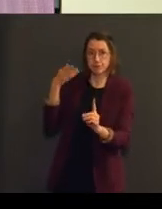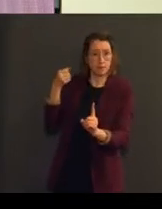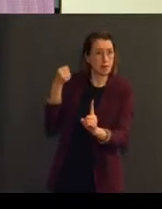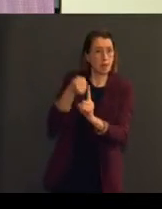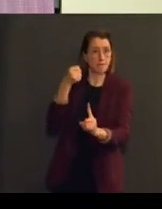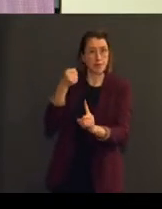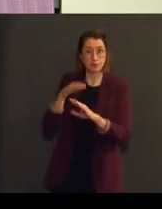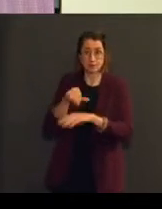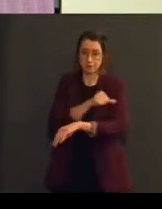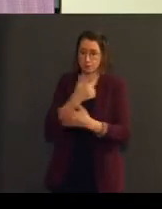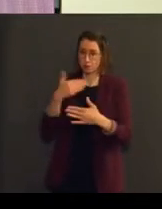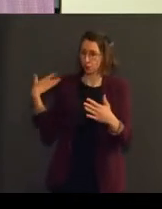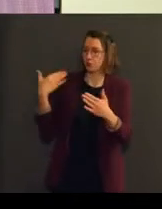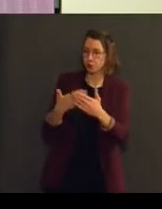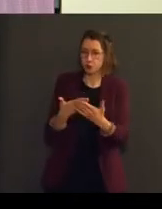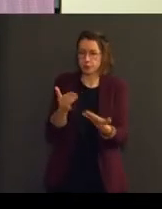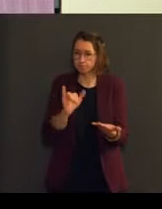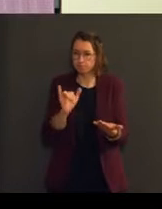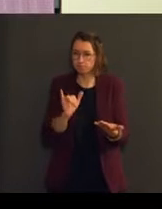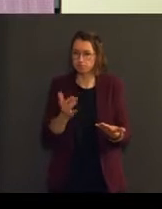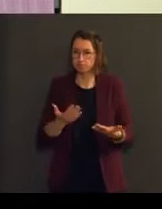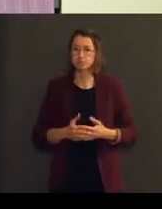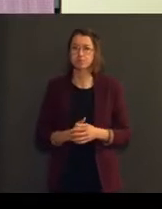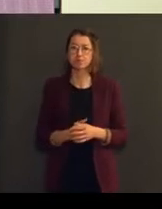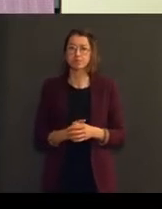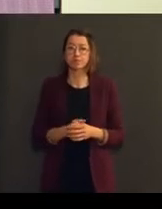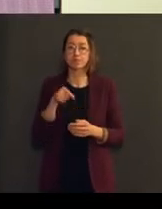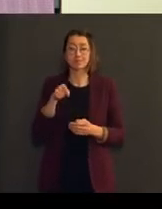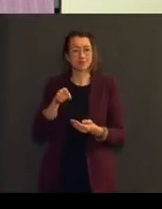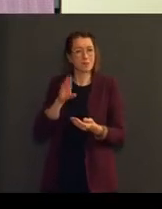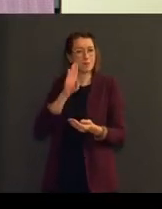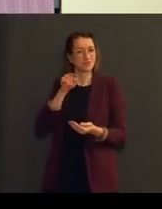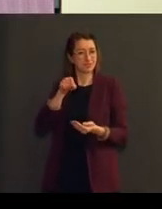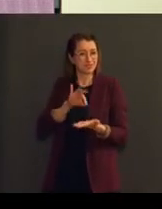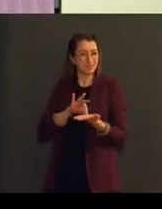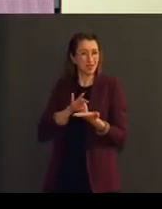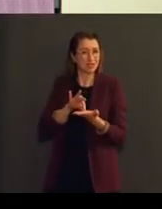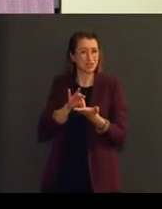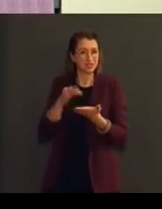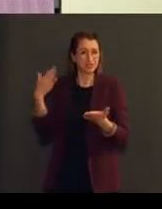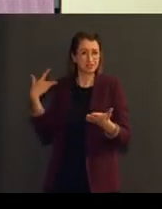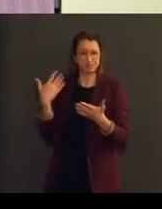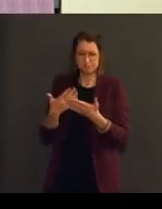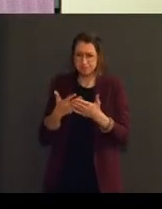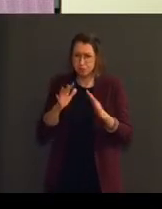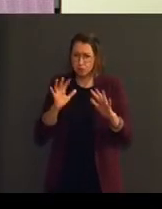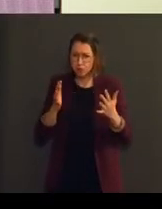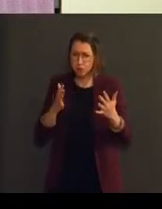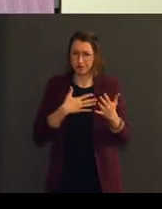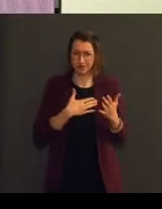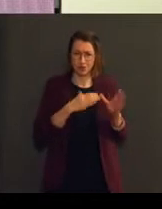La stratégie belge, ce n'est pas que la Belgique qui l'a eu bien sûr, mais la stratégie belge a été basée sur le fait de protéger les groupes les